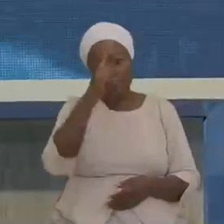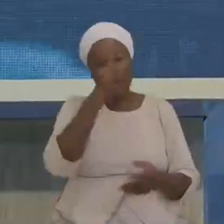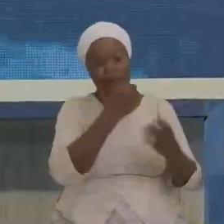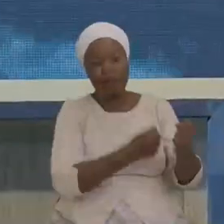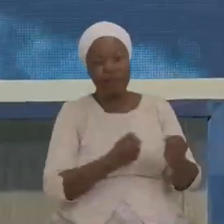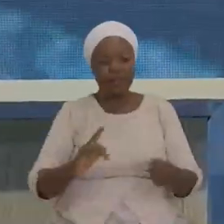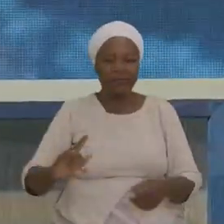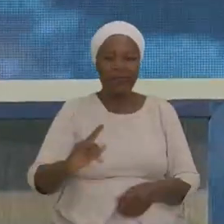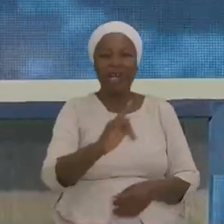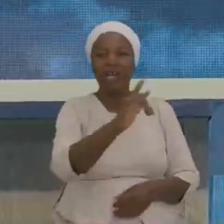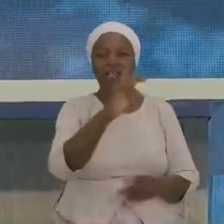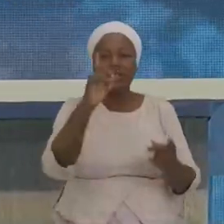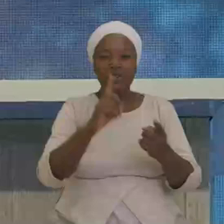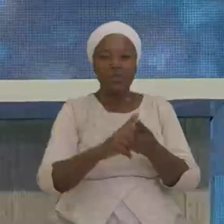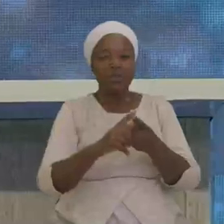Notre foi